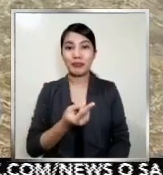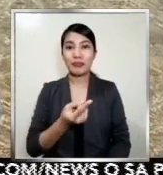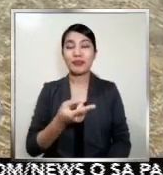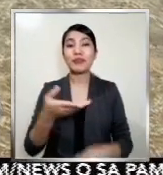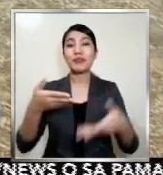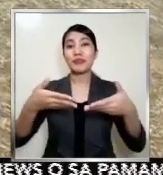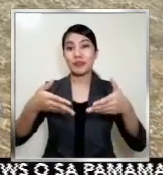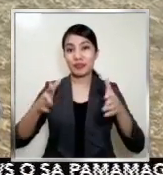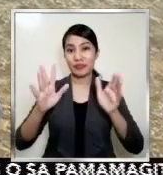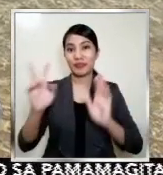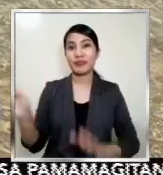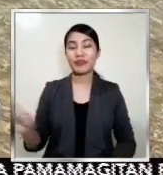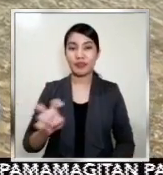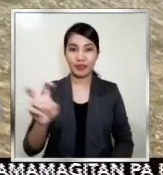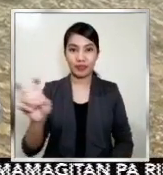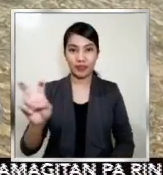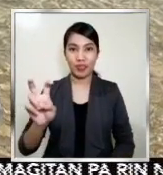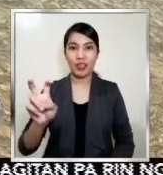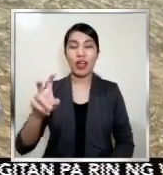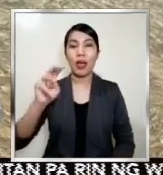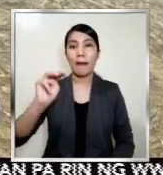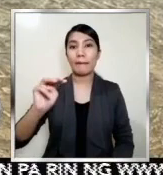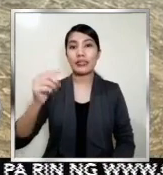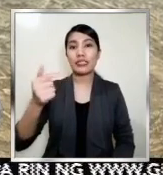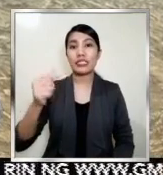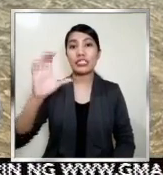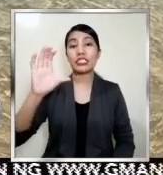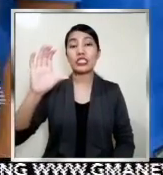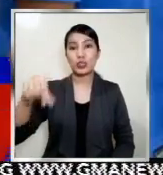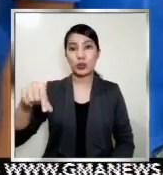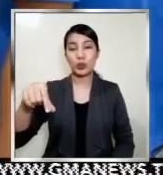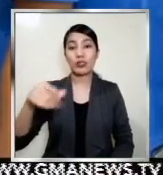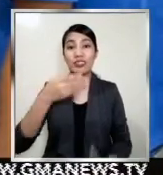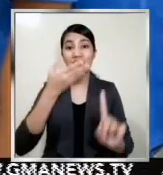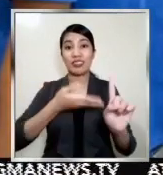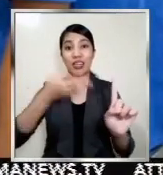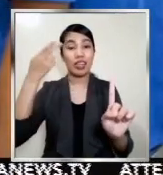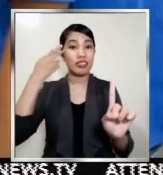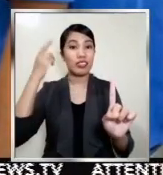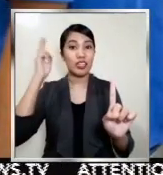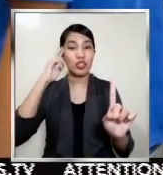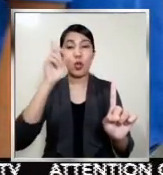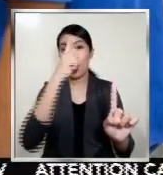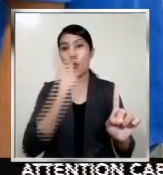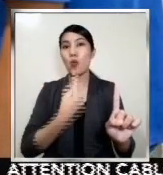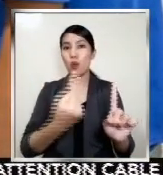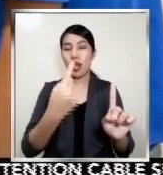MGCQ at siya lang din daw ang nag-iisang bisita noon sa resort.